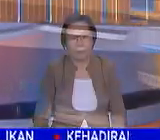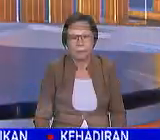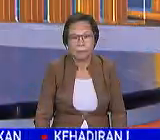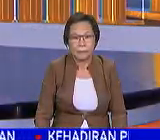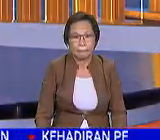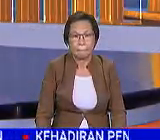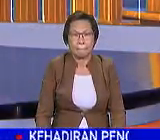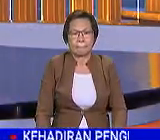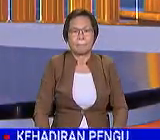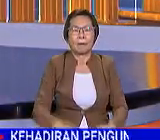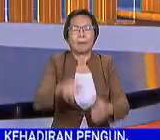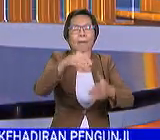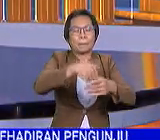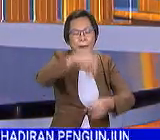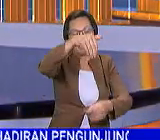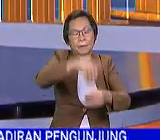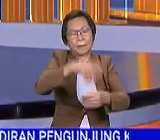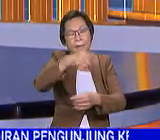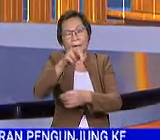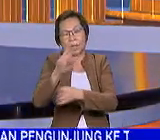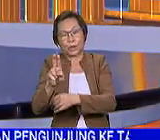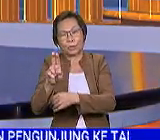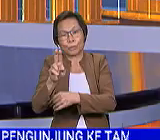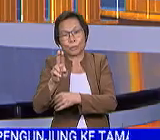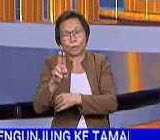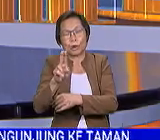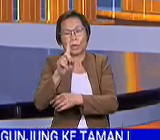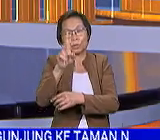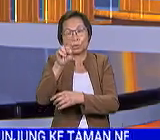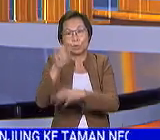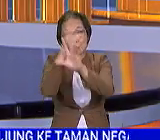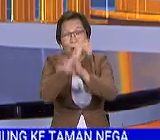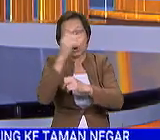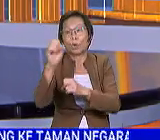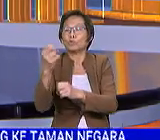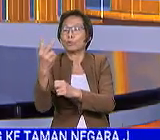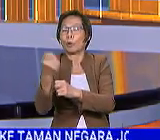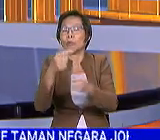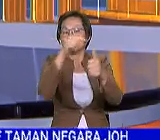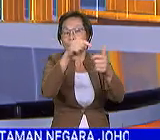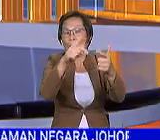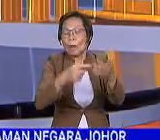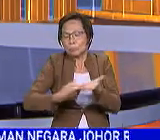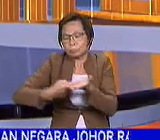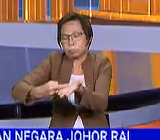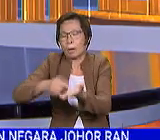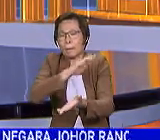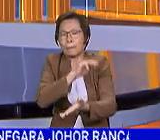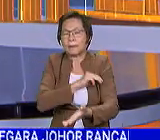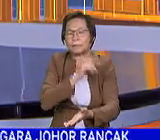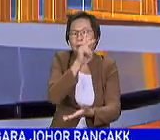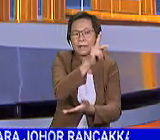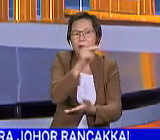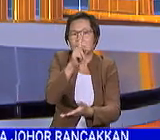Hai Mbak seterusnya pilihanraya umum piare yudewo jangan negeri Indonesia Wa ke-12 antar berkado yang dibincangkan menteri komunikasi